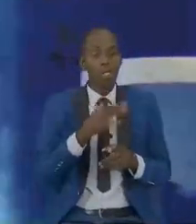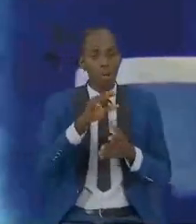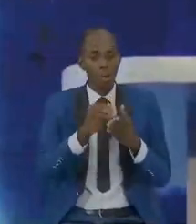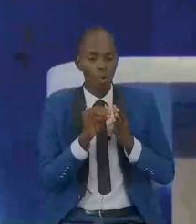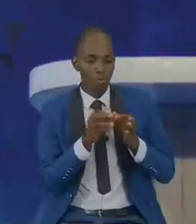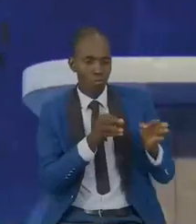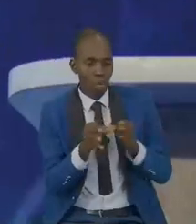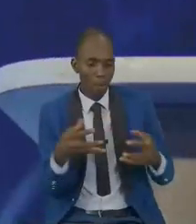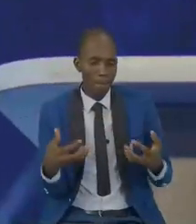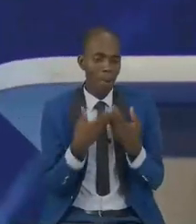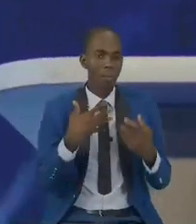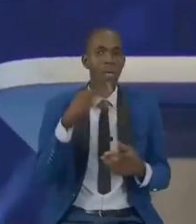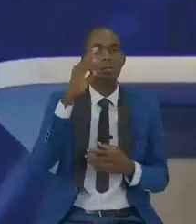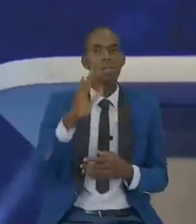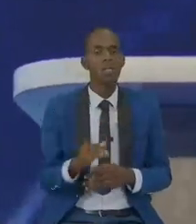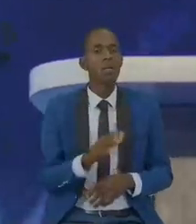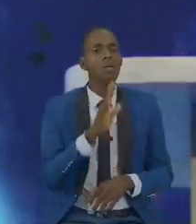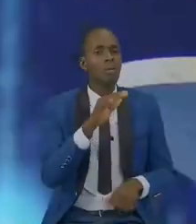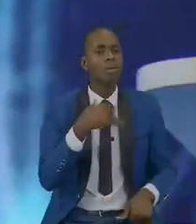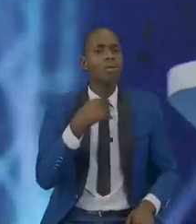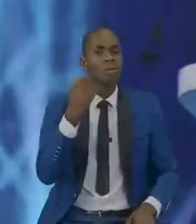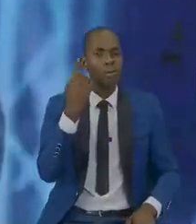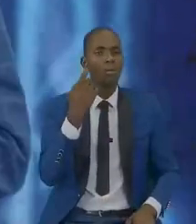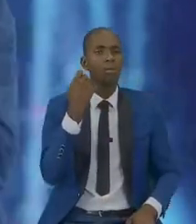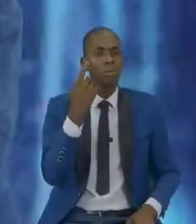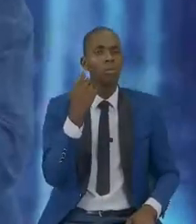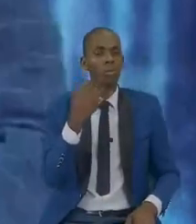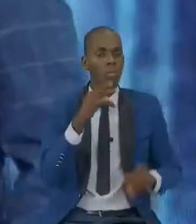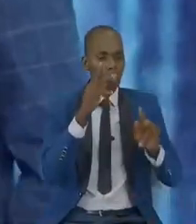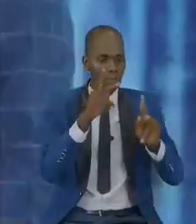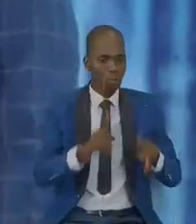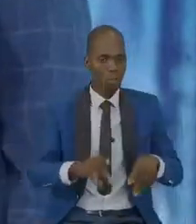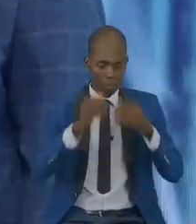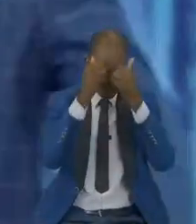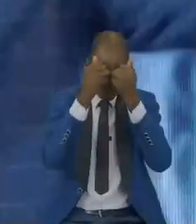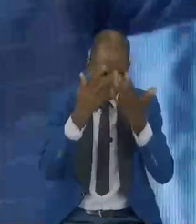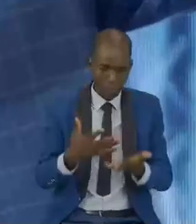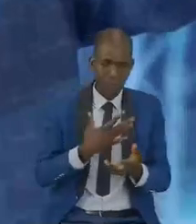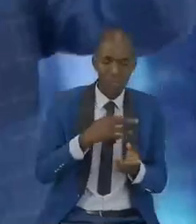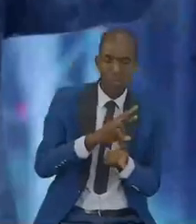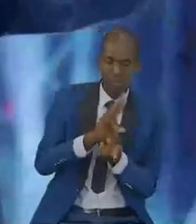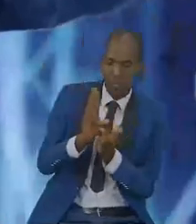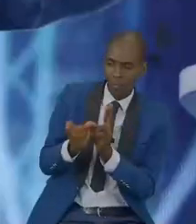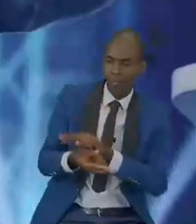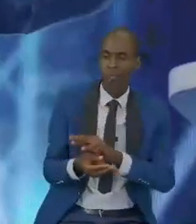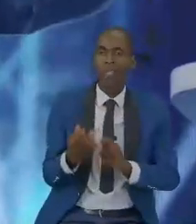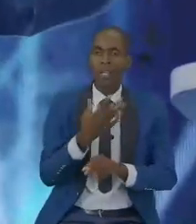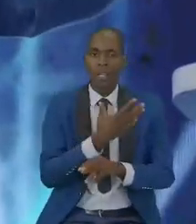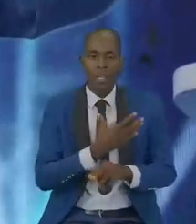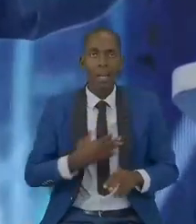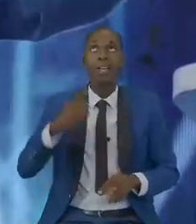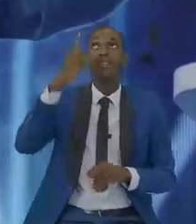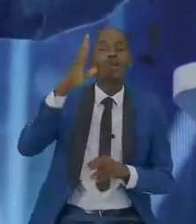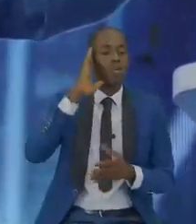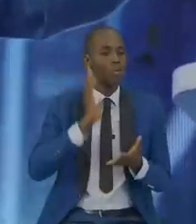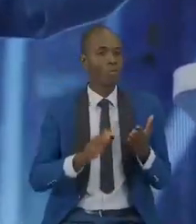ça et ton nom va de pair avec mon parole et ton explication va avec ma parole, la